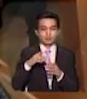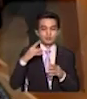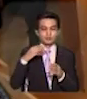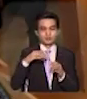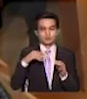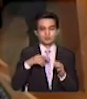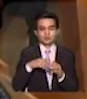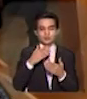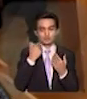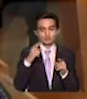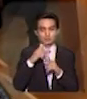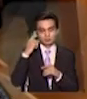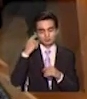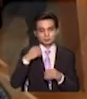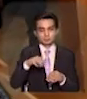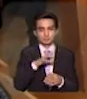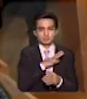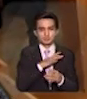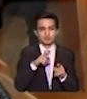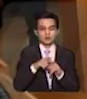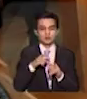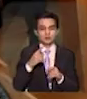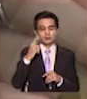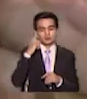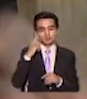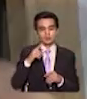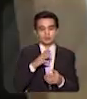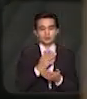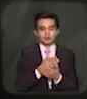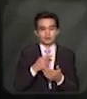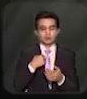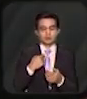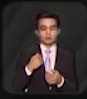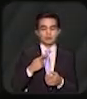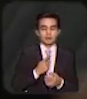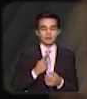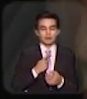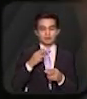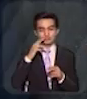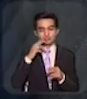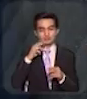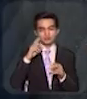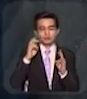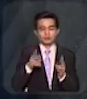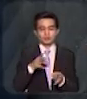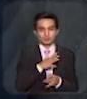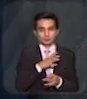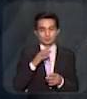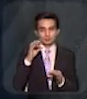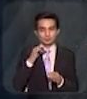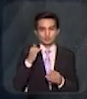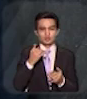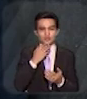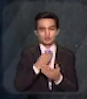Бақыт Бедерхан. Көлік апатынан тек өзі ғана зардап шектім деп ойлайды екен. Сондықтан жан құрбысы Шолпанның өзіне әлі күнге